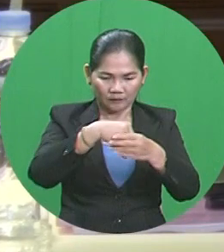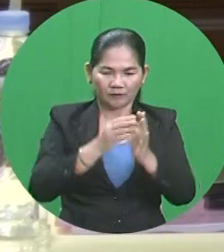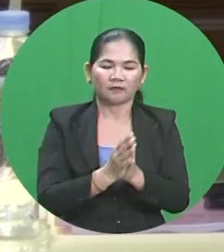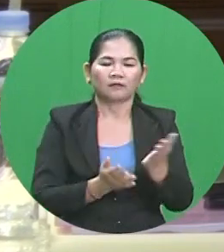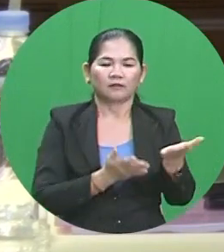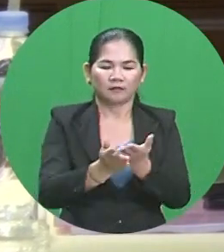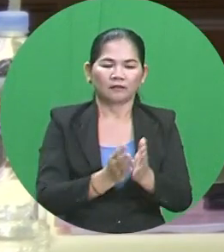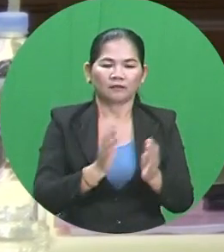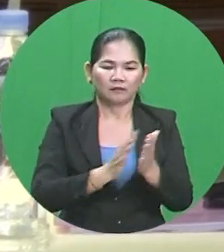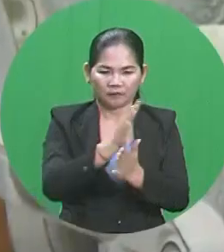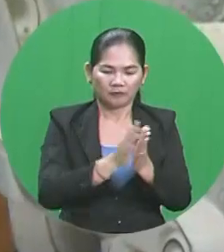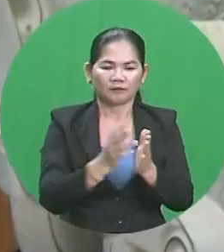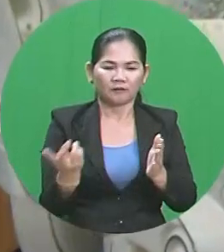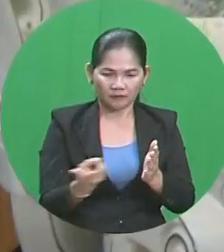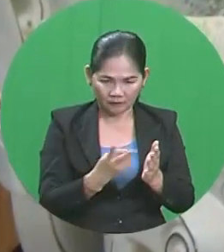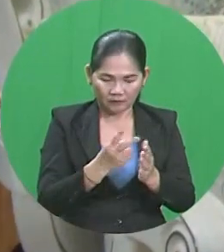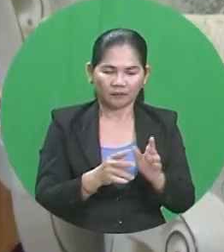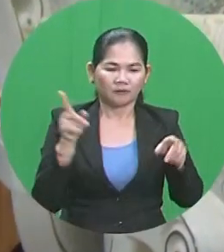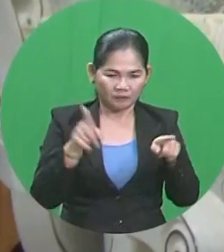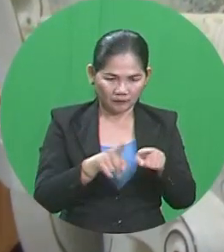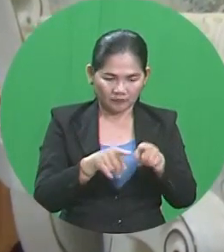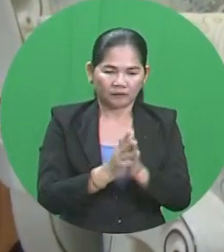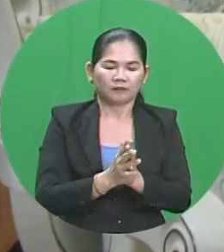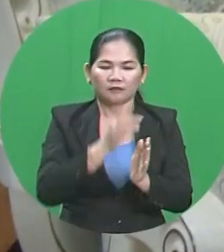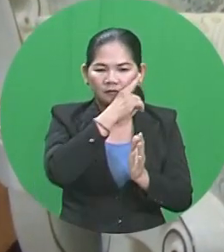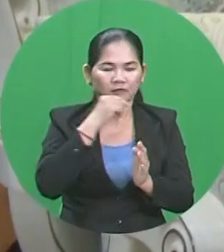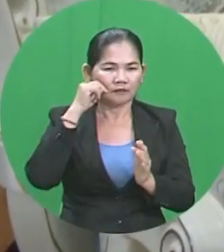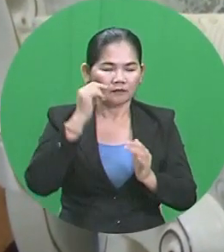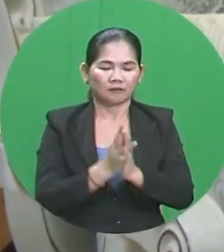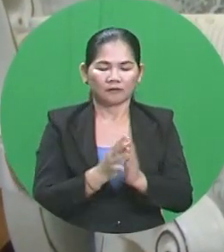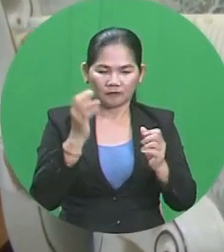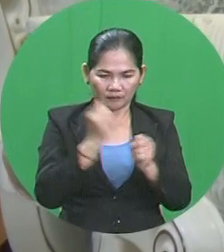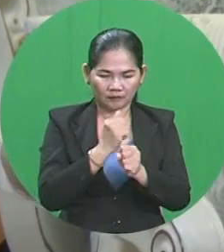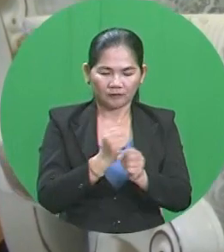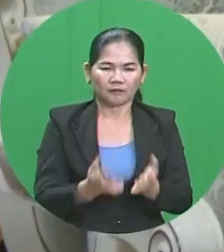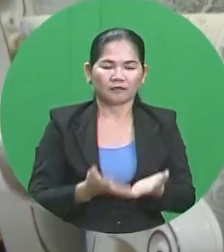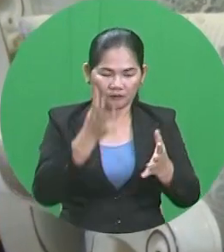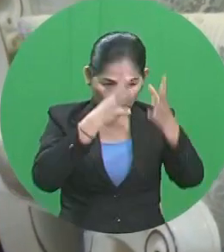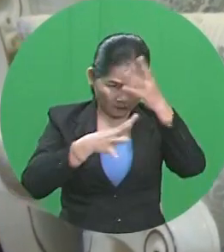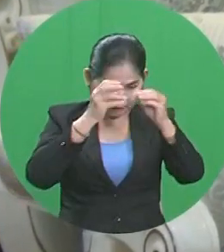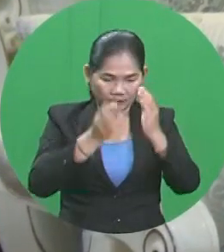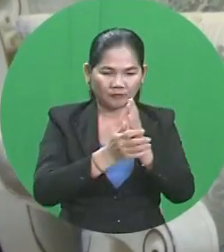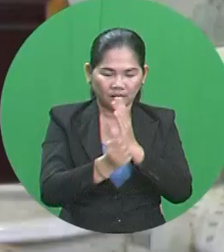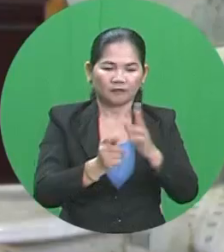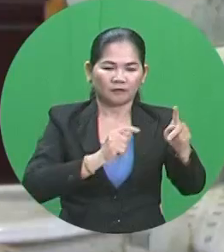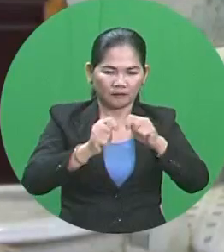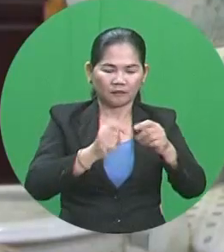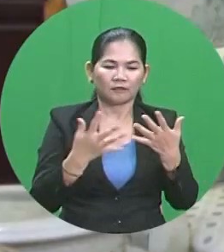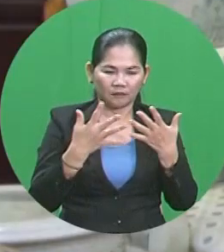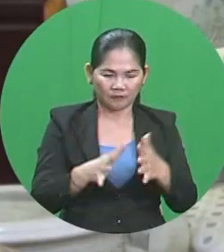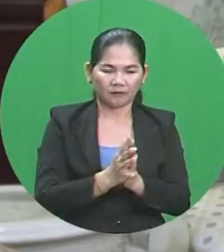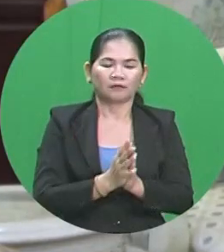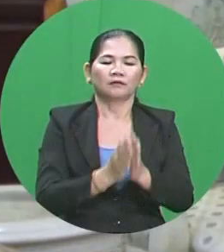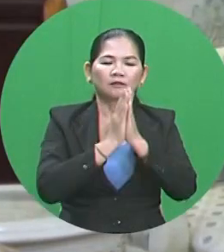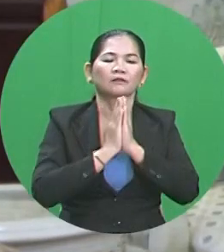វារវាងប្រទេសទាំងពីរព្រមទាំងលទ្ធភាពរបស់រុស្ស៊ីក្នុងការផ្ដល់ការបណ្ដុះបណ្ដាលជំនាញបច្ចេកទេសពិសេសតាមសំ